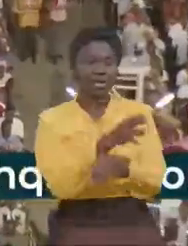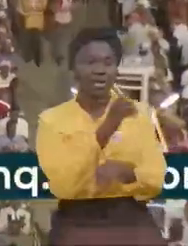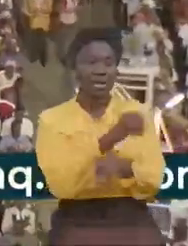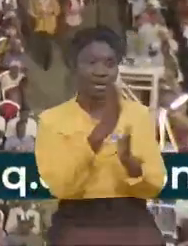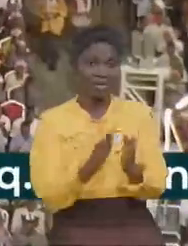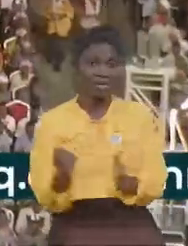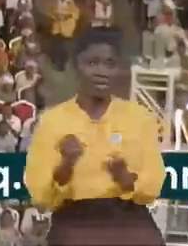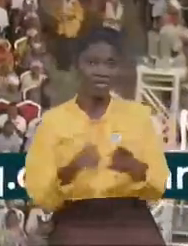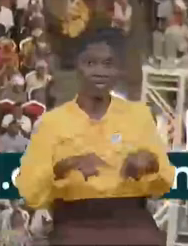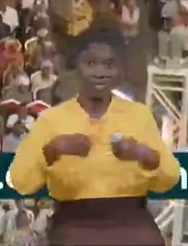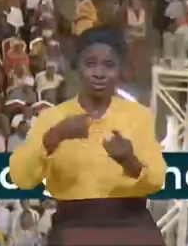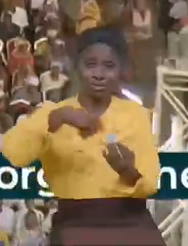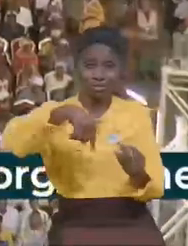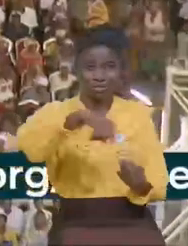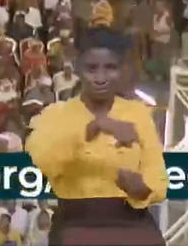C'est l'heure